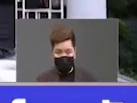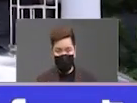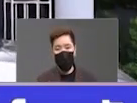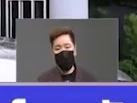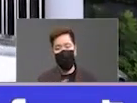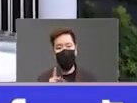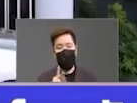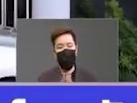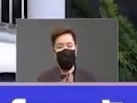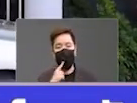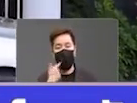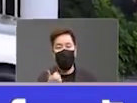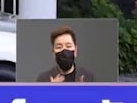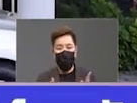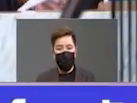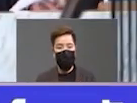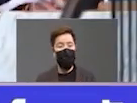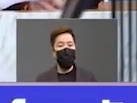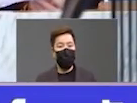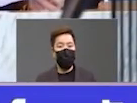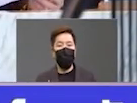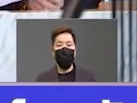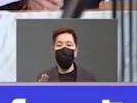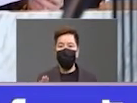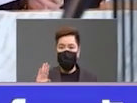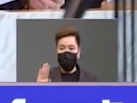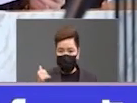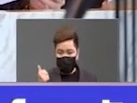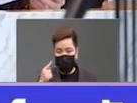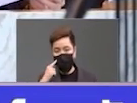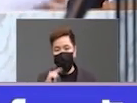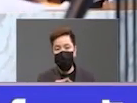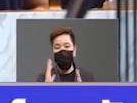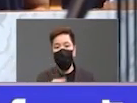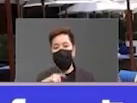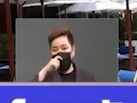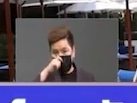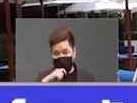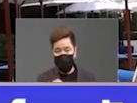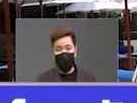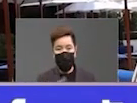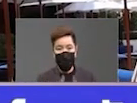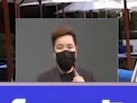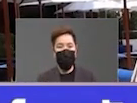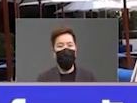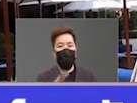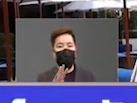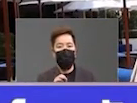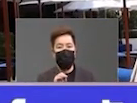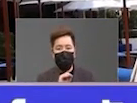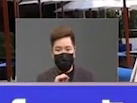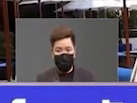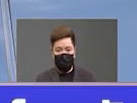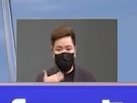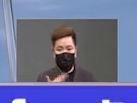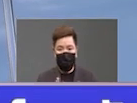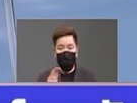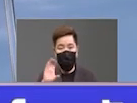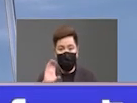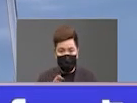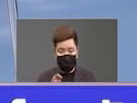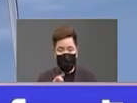ก็สามารถขอสินเชื่อได้นะครับแต่อาจจะมีเงื่อนไขว่าคนที่มาขอสินเชื่อเนี่ยต้องไม่ใช่พวกบุคคลล้มละลายนะครับ ค่